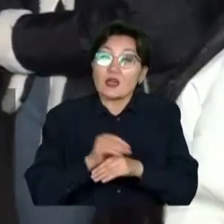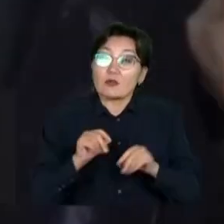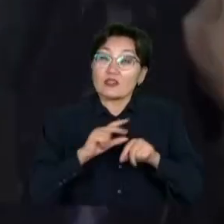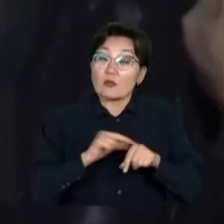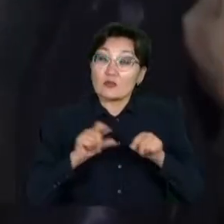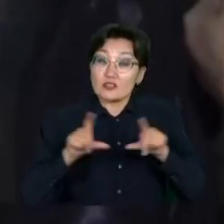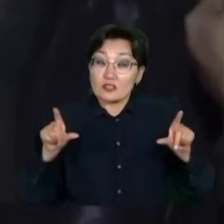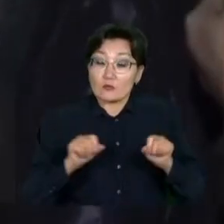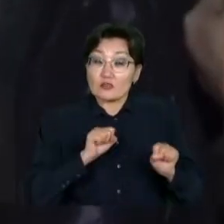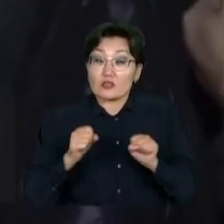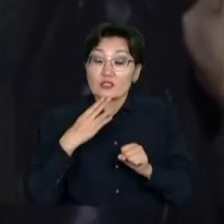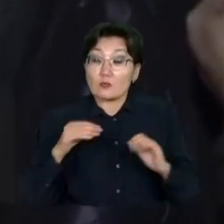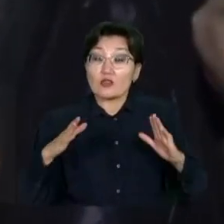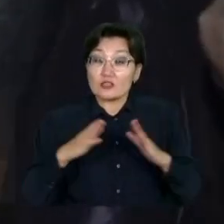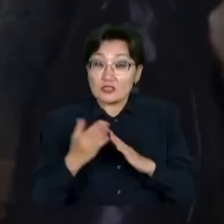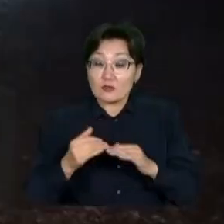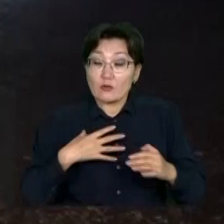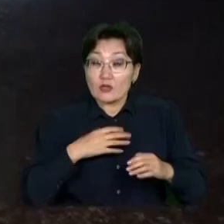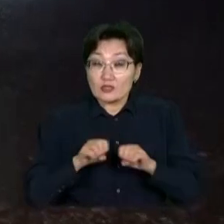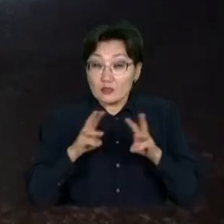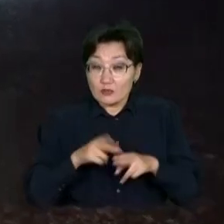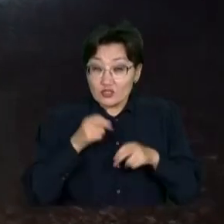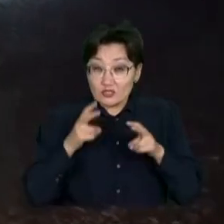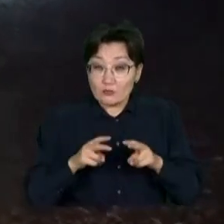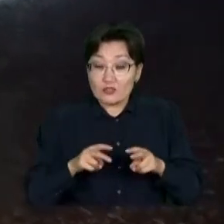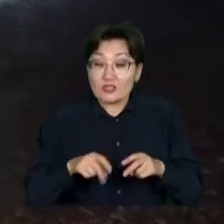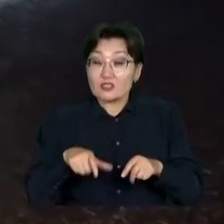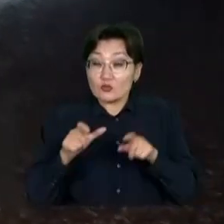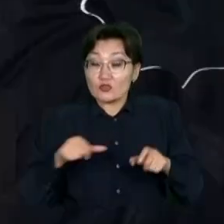до тех пор защищать свое имущество и обеспечивать безопасность